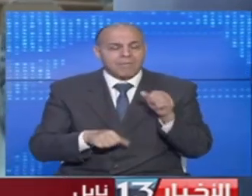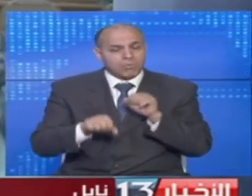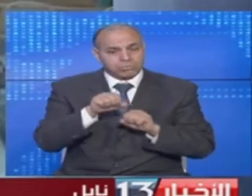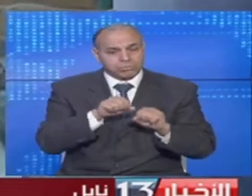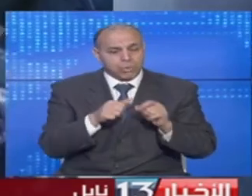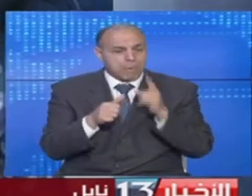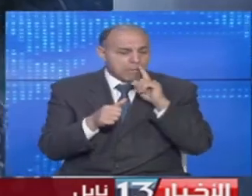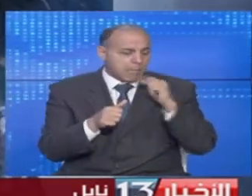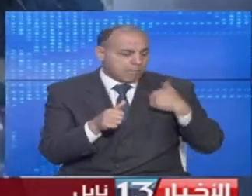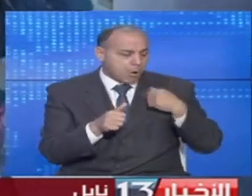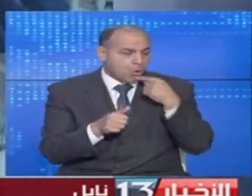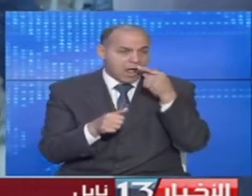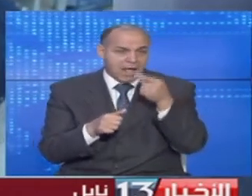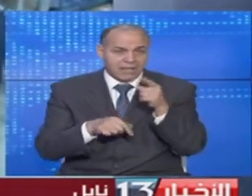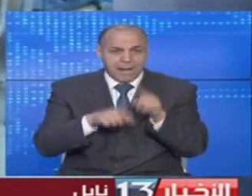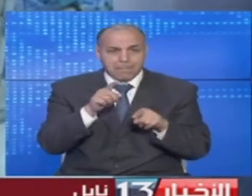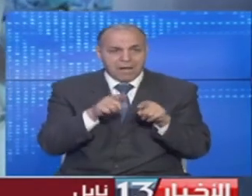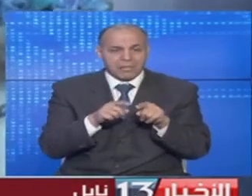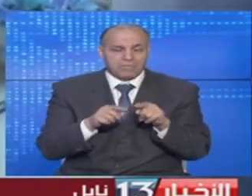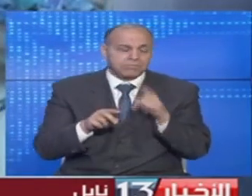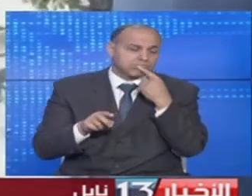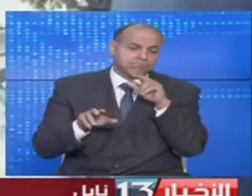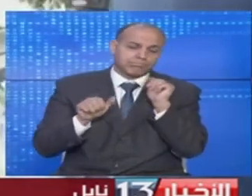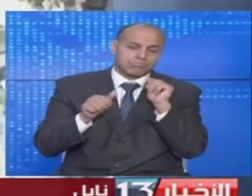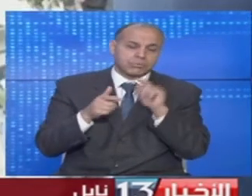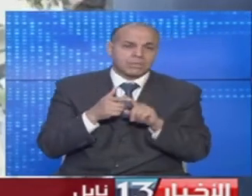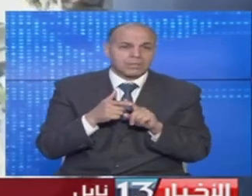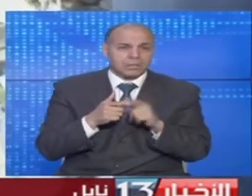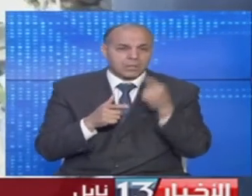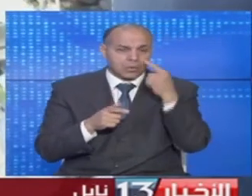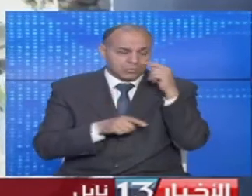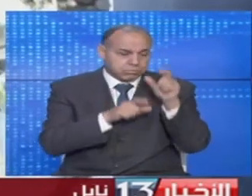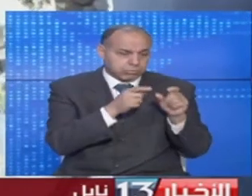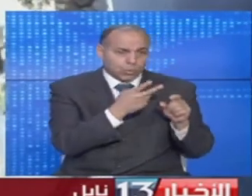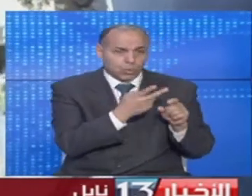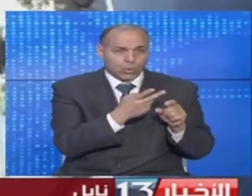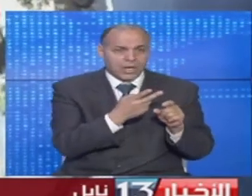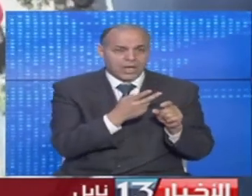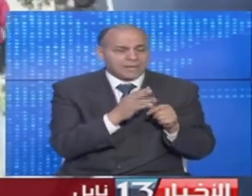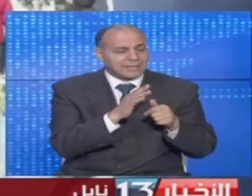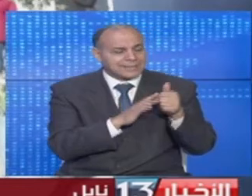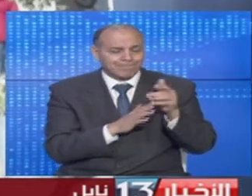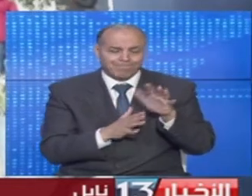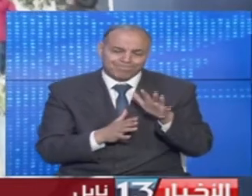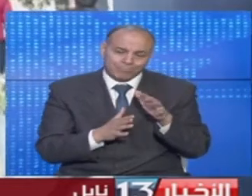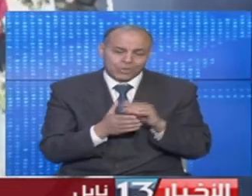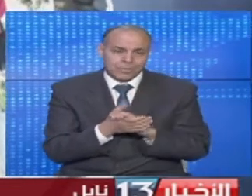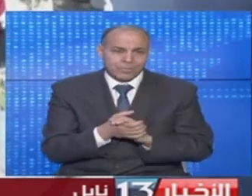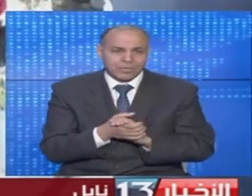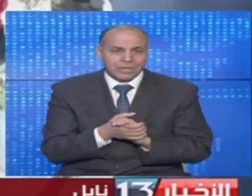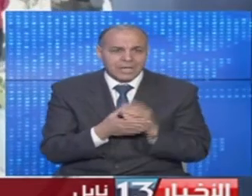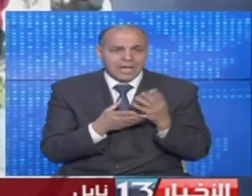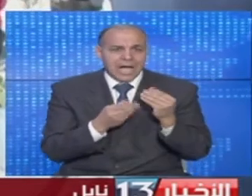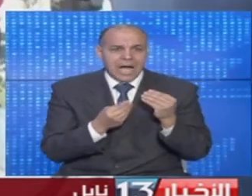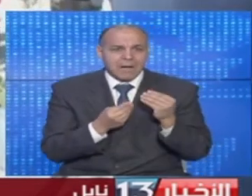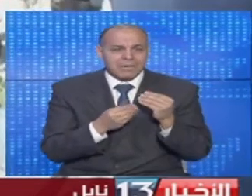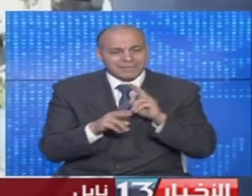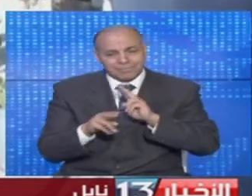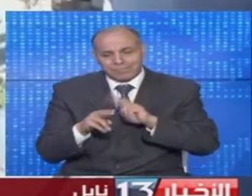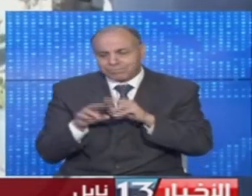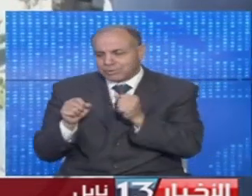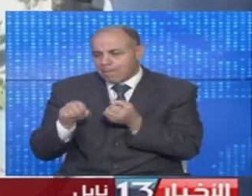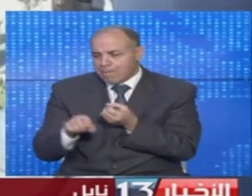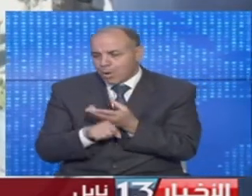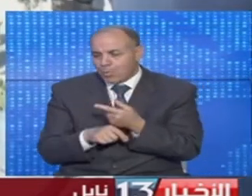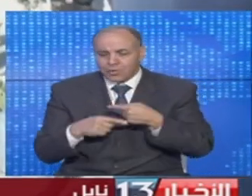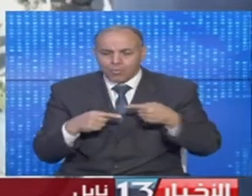استحسنها الأولياء رغم بعض التحفظات. نظام الافواج بالنسبه لي ماهوش تلمون ناجح، على خاطر برشا حاجات مش قاعدين تحصلوا عليهم،